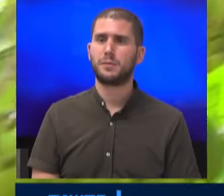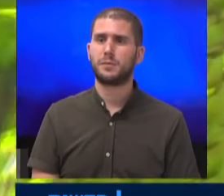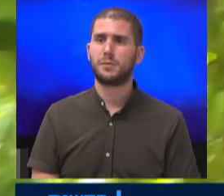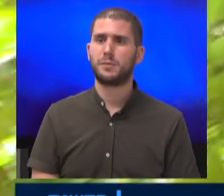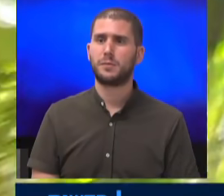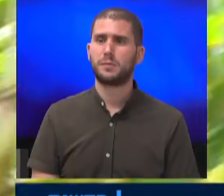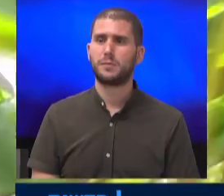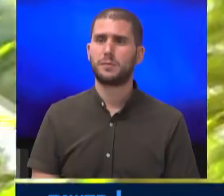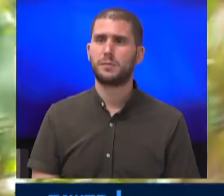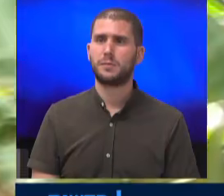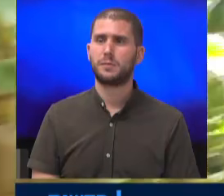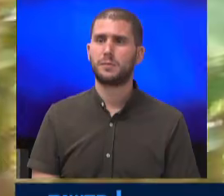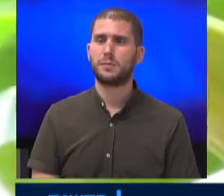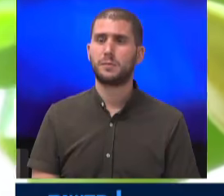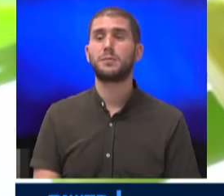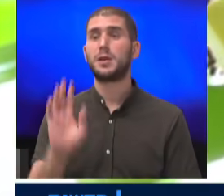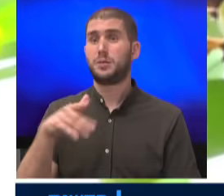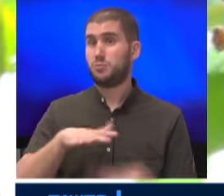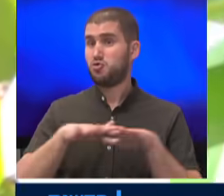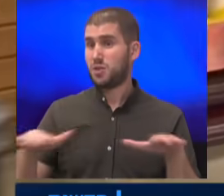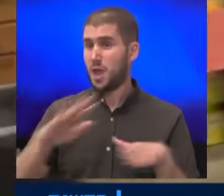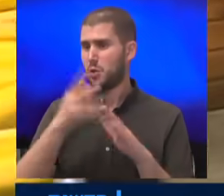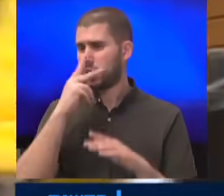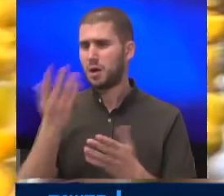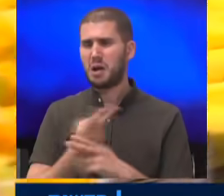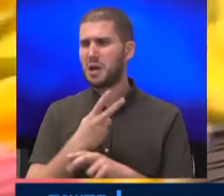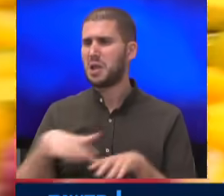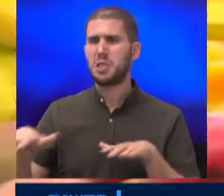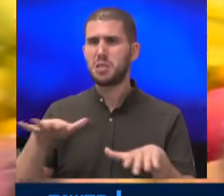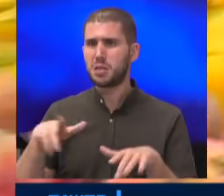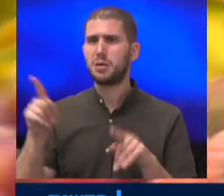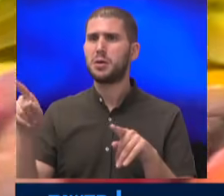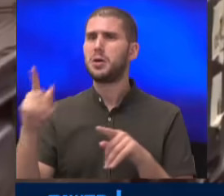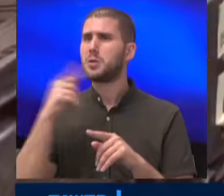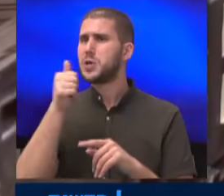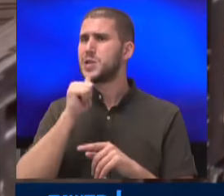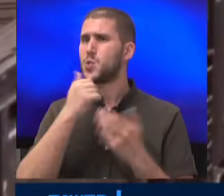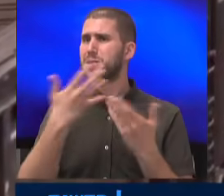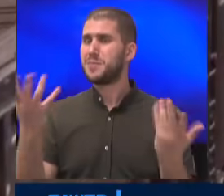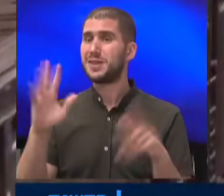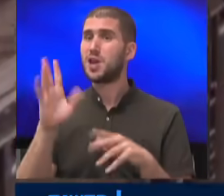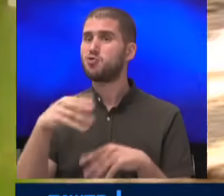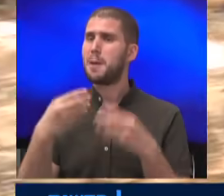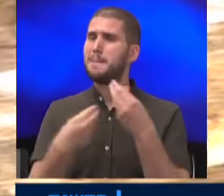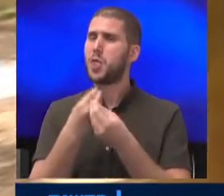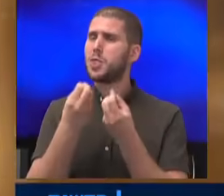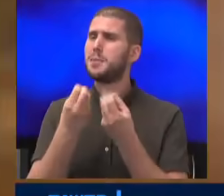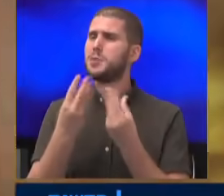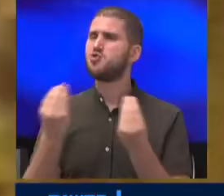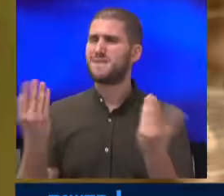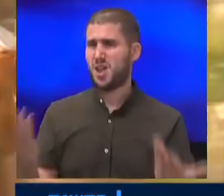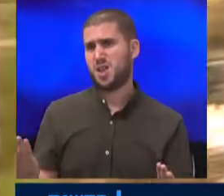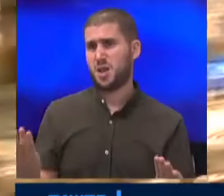בננות. על פני השטח הכל נראה רגיל, המטעים מוריקים ובדוכנים יש בננות בשפע. אבל תחת